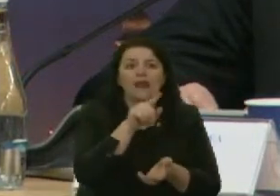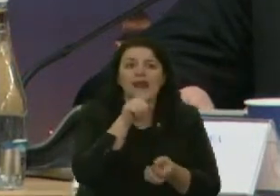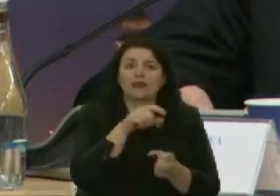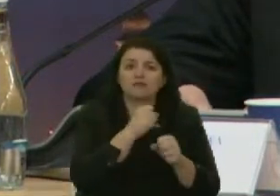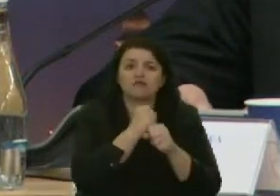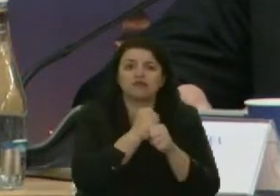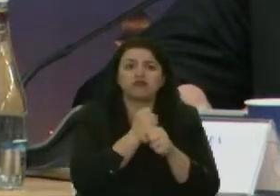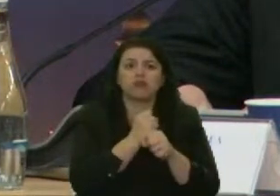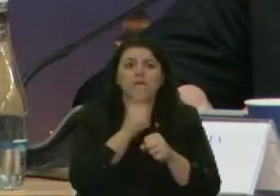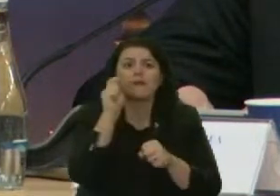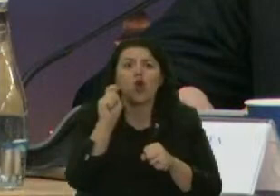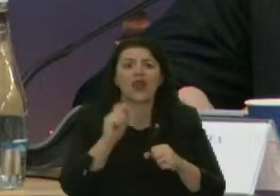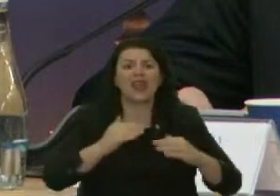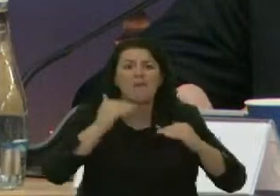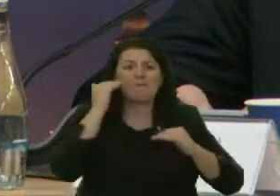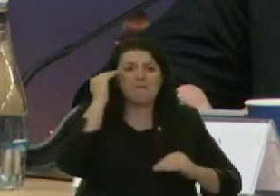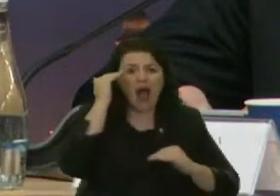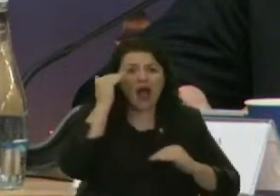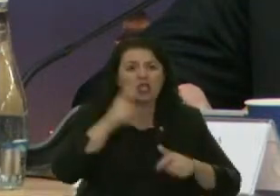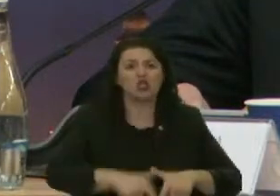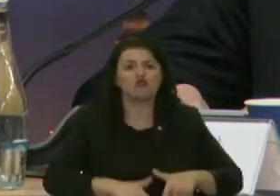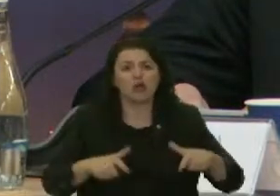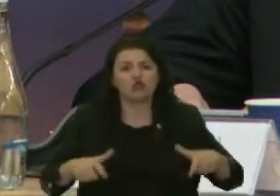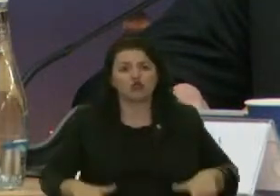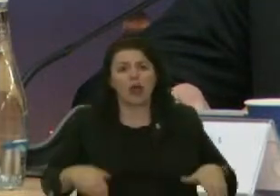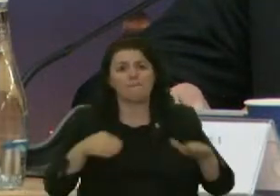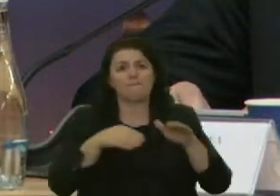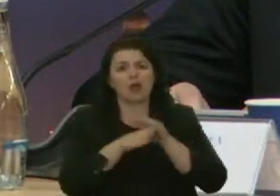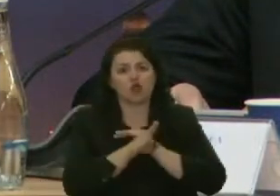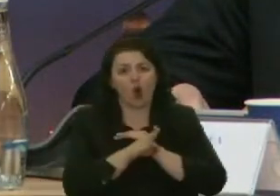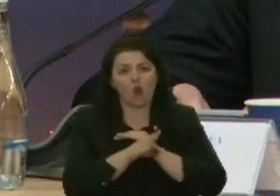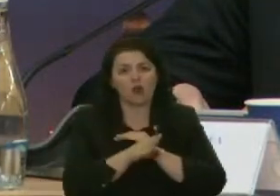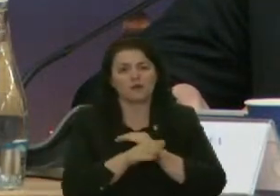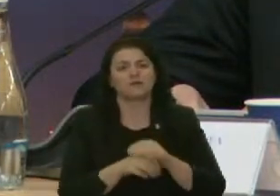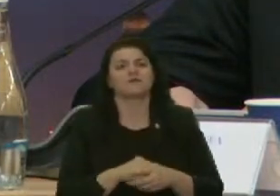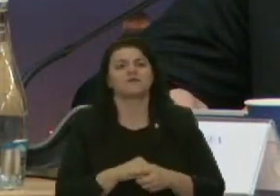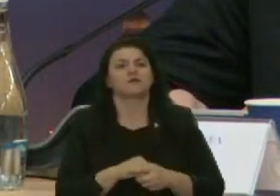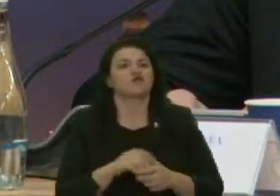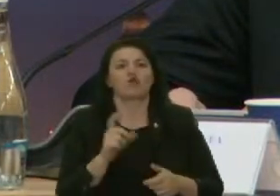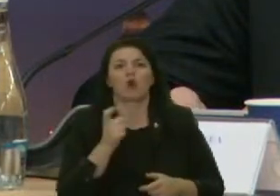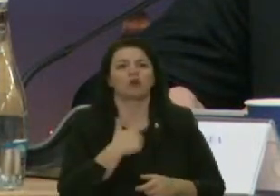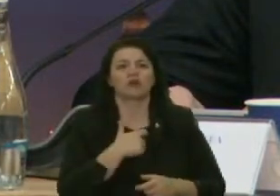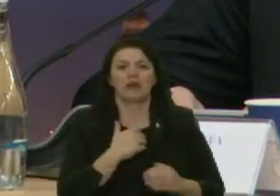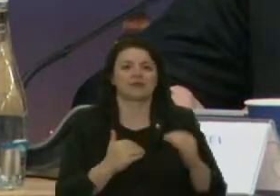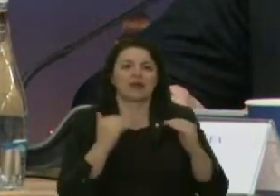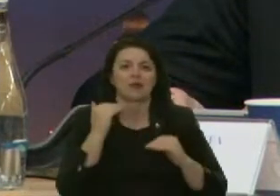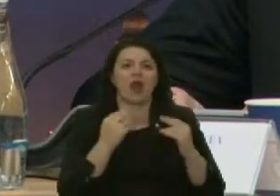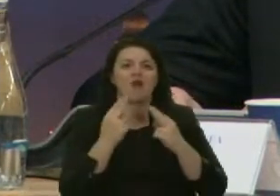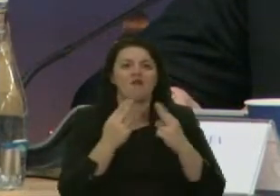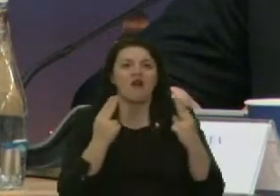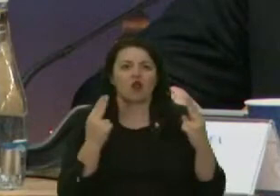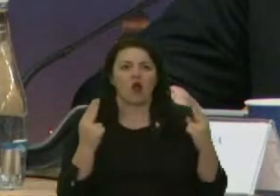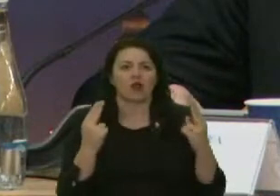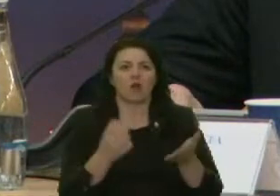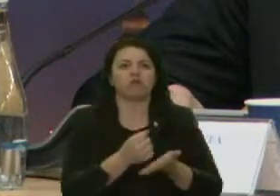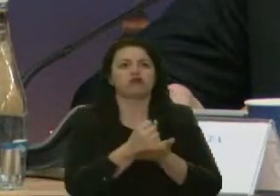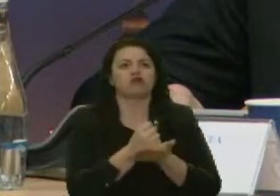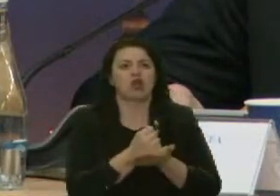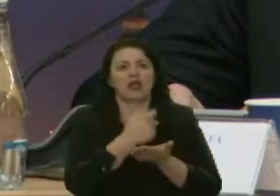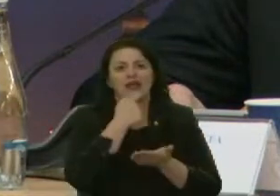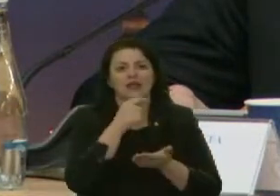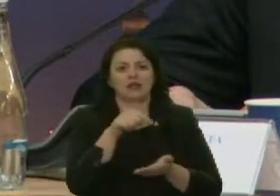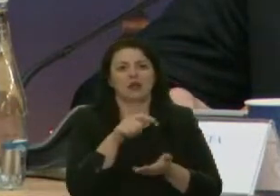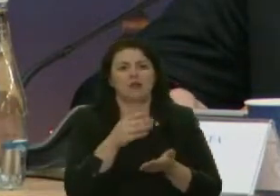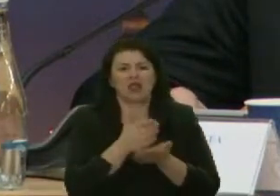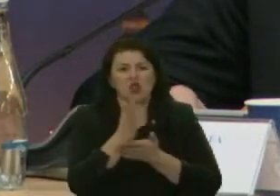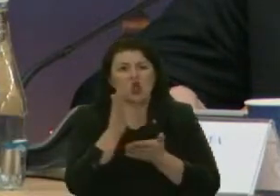munci un echipe pentru proiecte mari centură metrou și așa mai departe și nu putem să ne raportăm la valoarea din bugetul de anul ăsta ca și cum ar fi